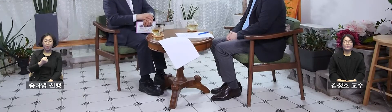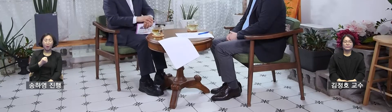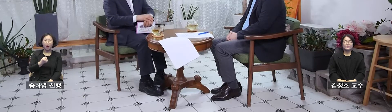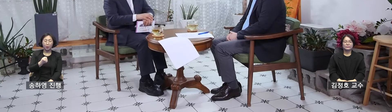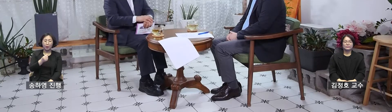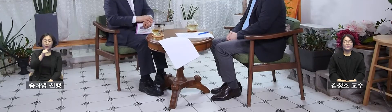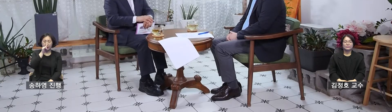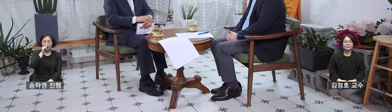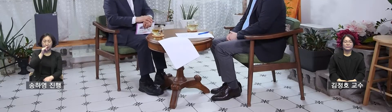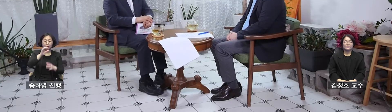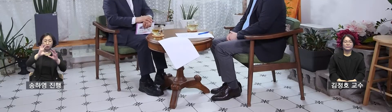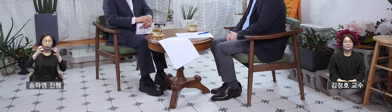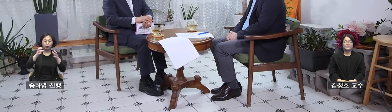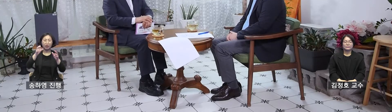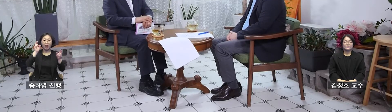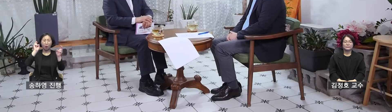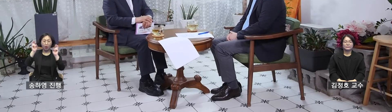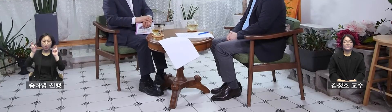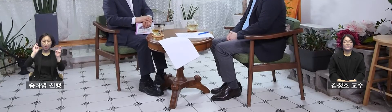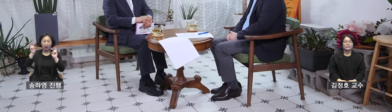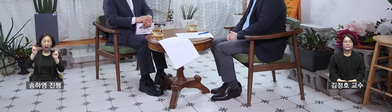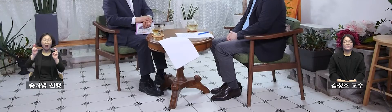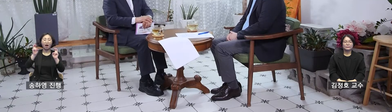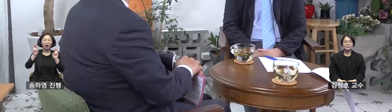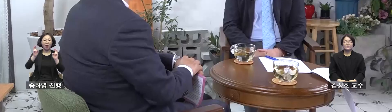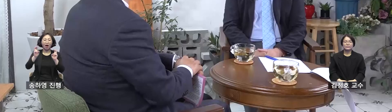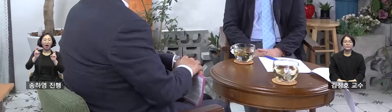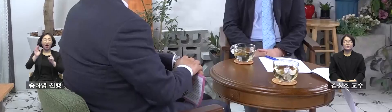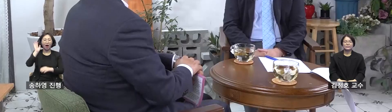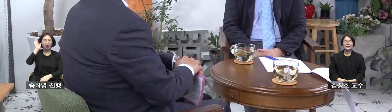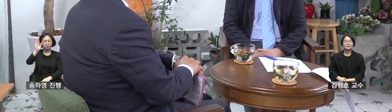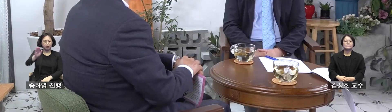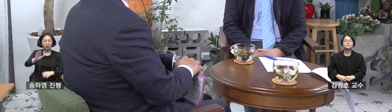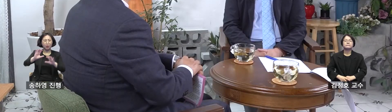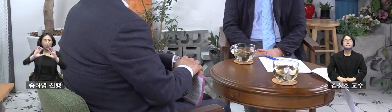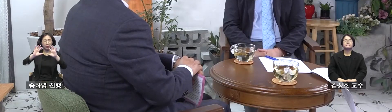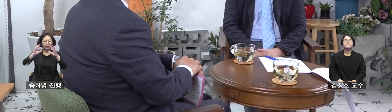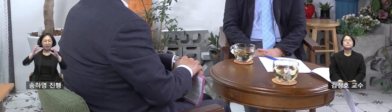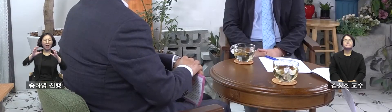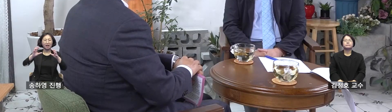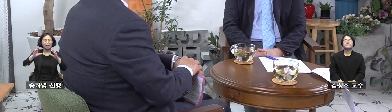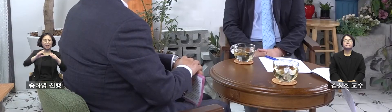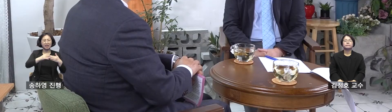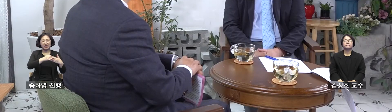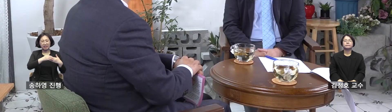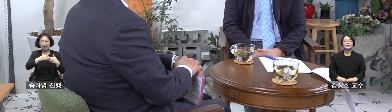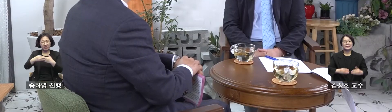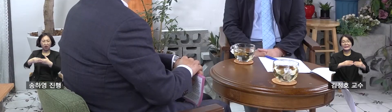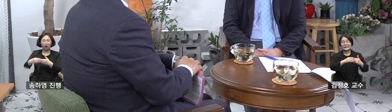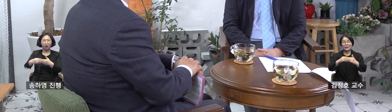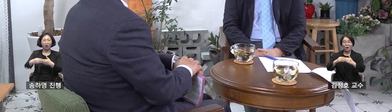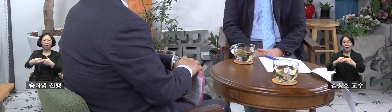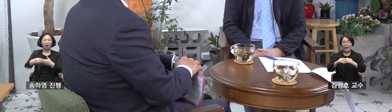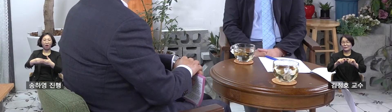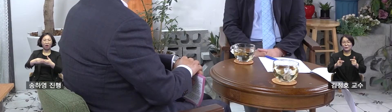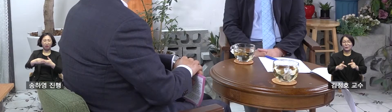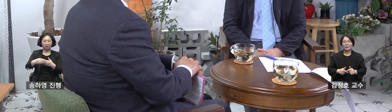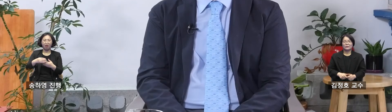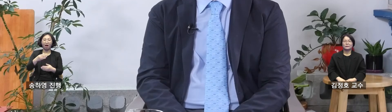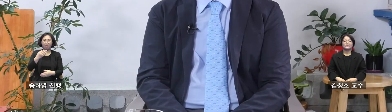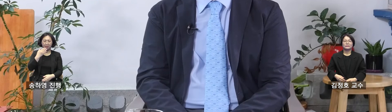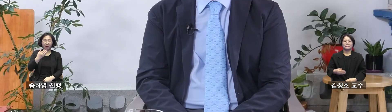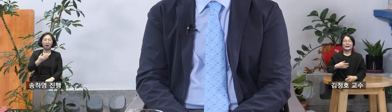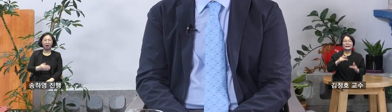국가나 회사나 조직이 앞으로 세상을 지배한다. 리드해간다. 리드하는 정도가 아니라